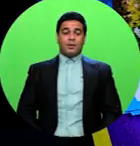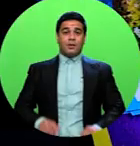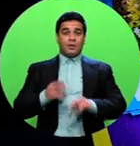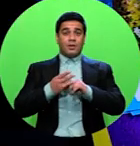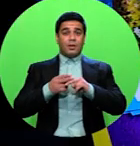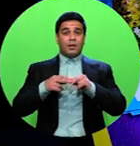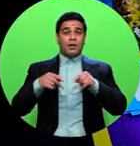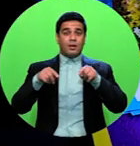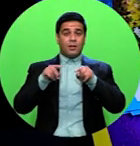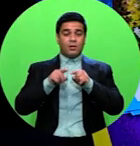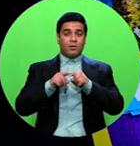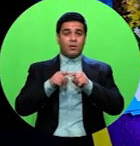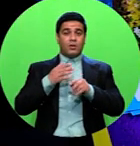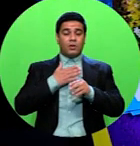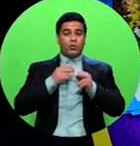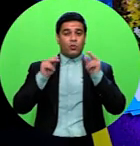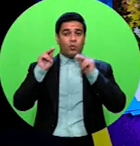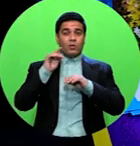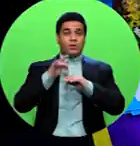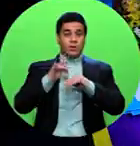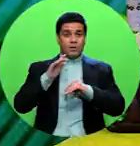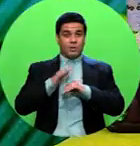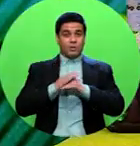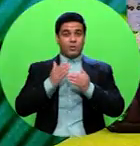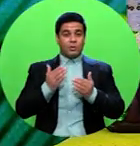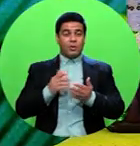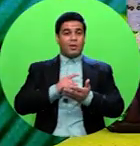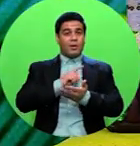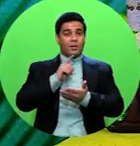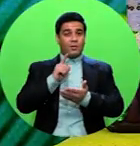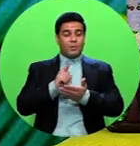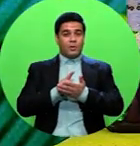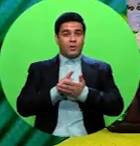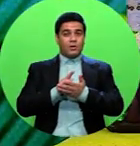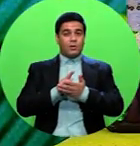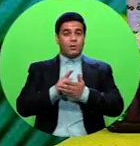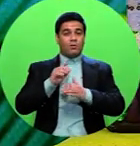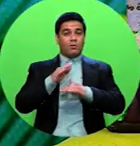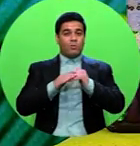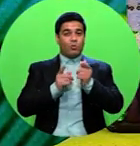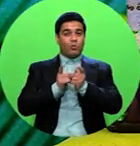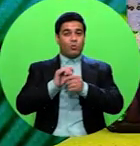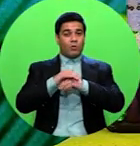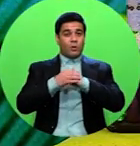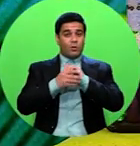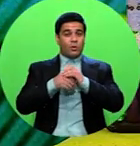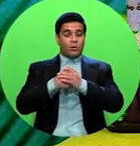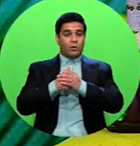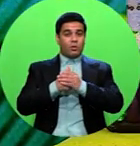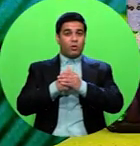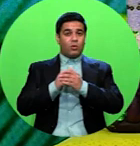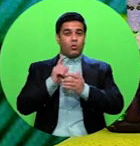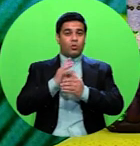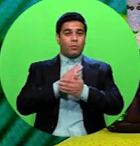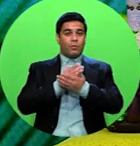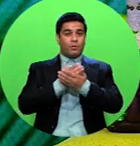На этом, ребята, я свой урок заканчиваю. Обязательно помойте руки после того,